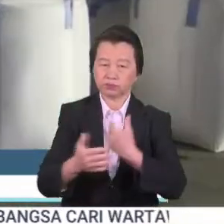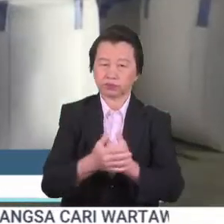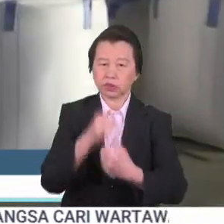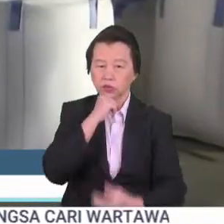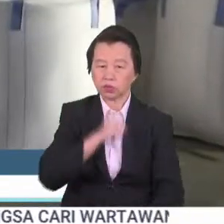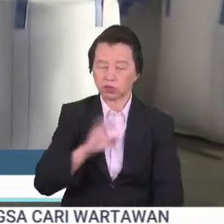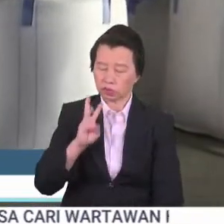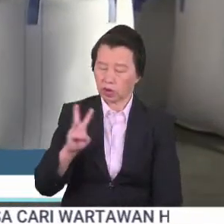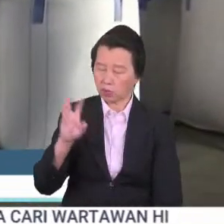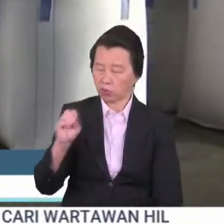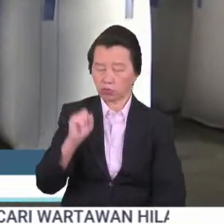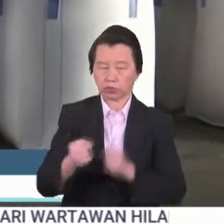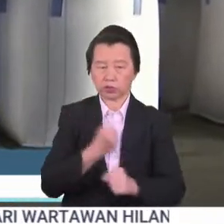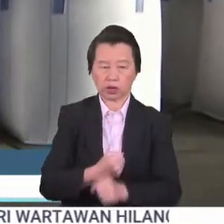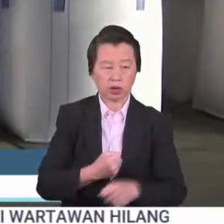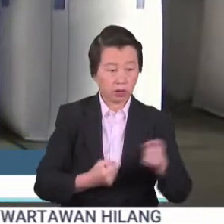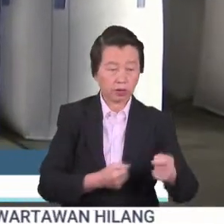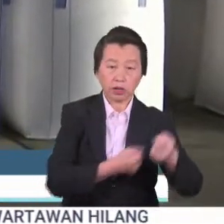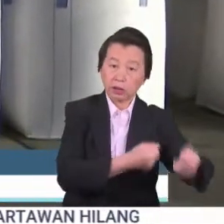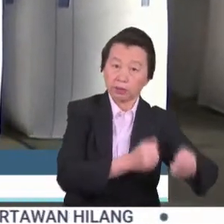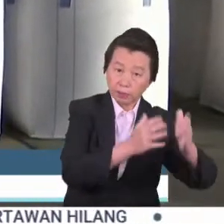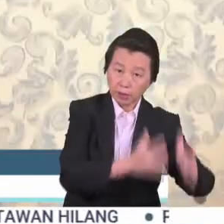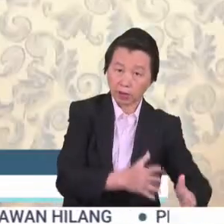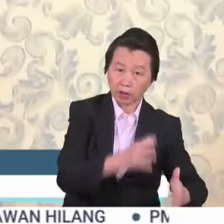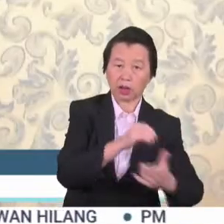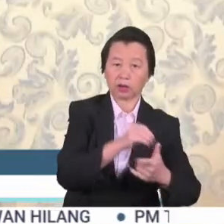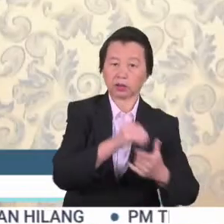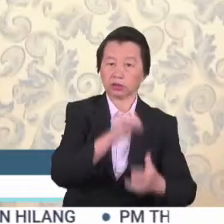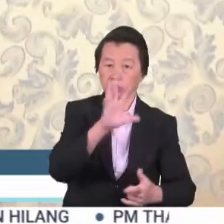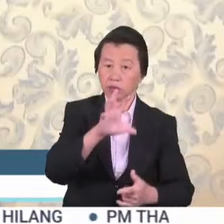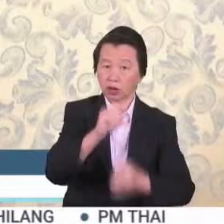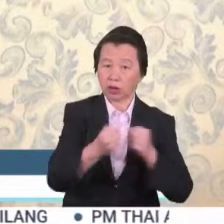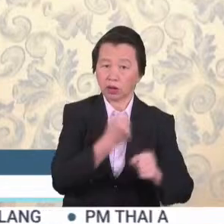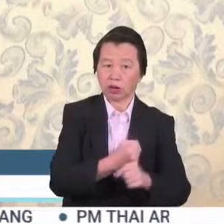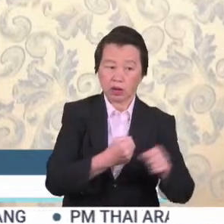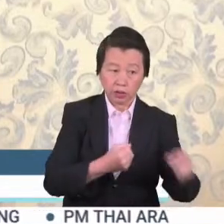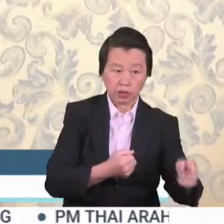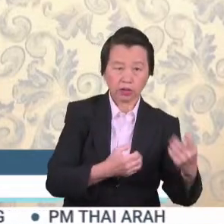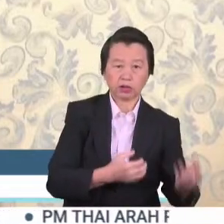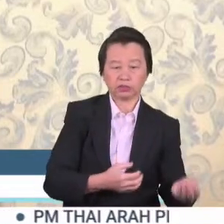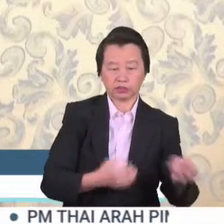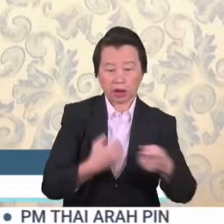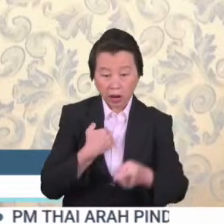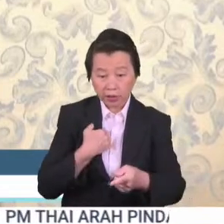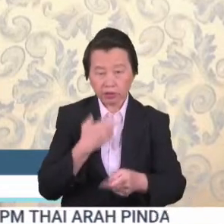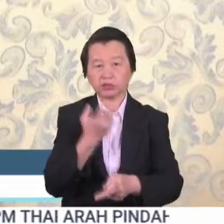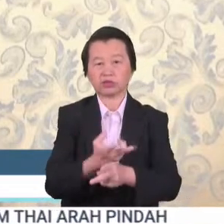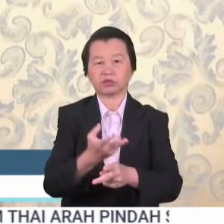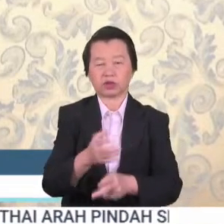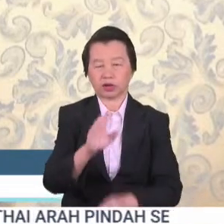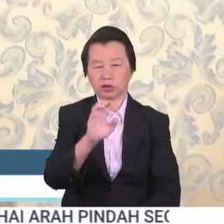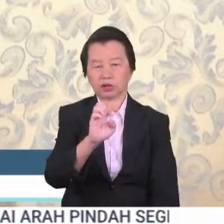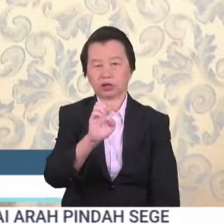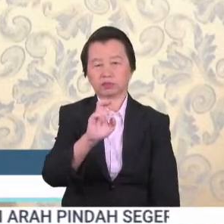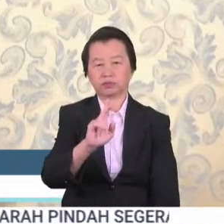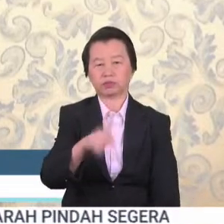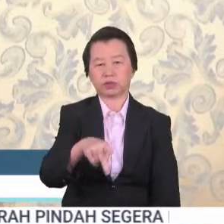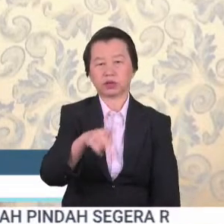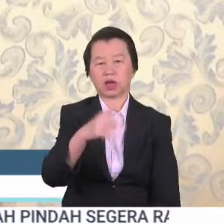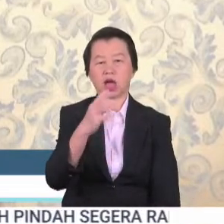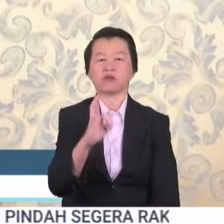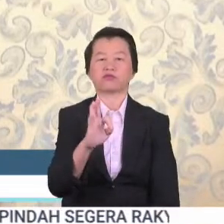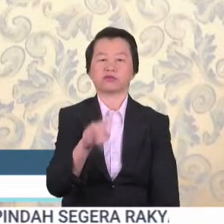60 tahun contohnya dia ataupun 50 tahun dia telah ada satu simpanan untuk jaminan